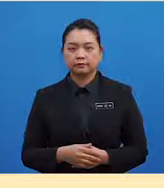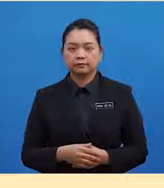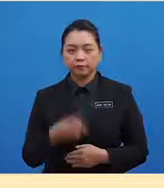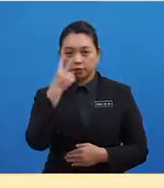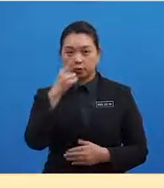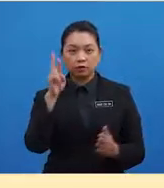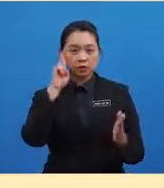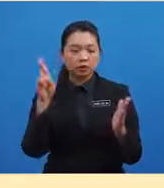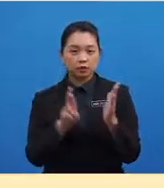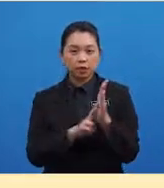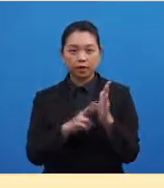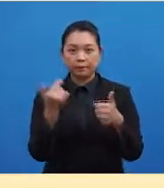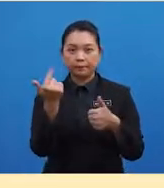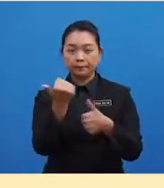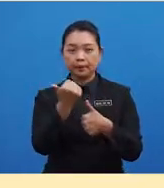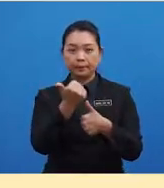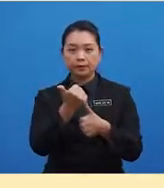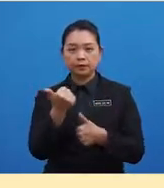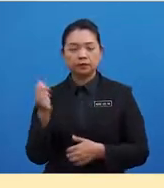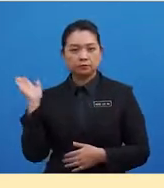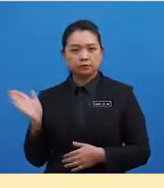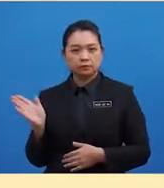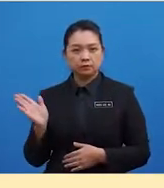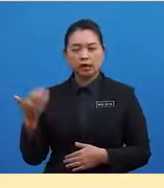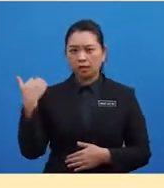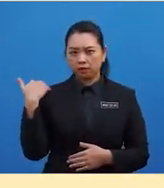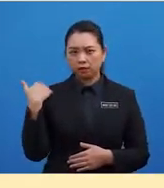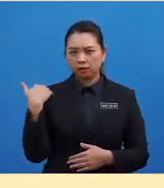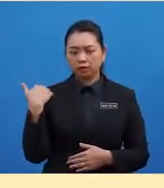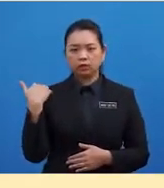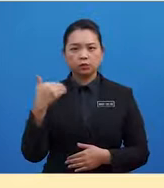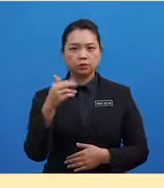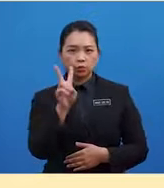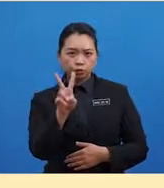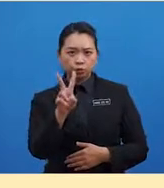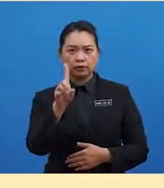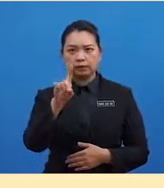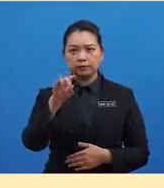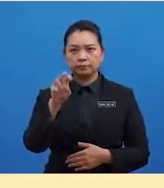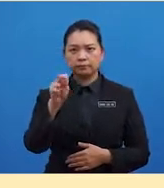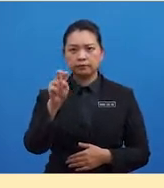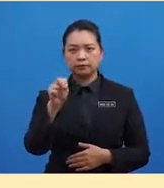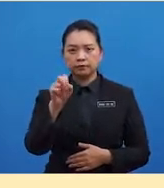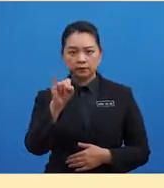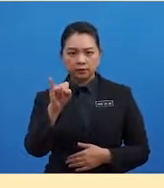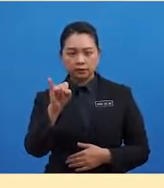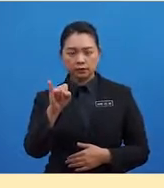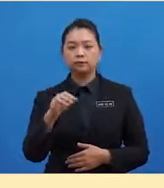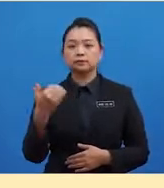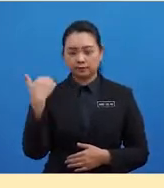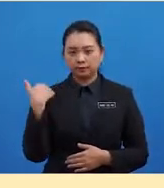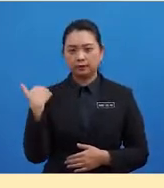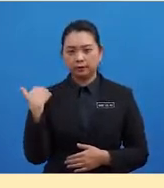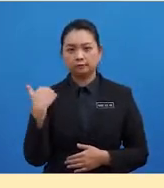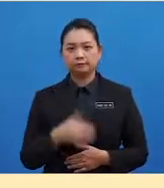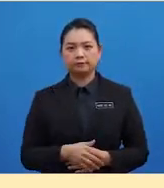rajah pertama. Perkara pertama, adakah rajah tersebut mempunyai bentuk dua dimensi yang tertutup? Ya, betul.